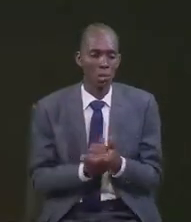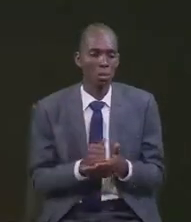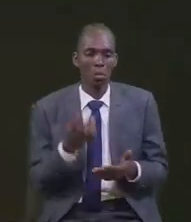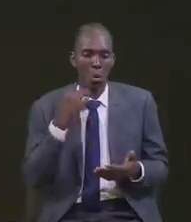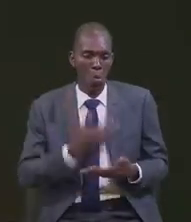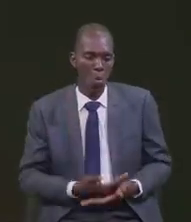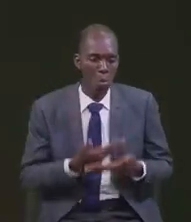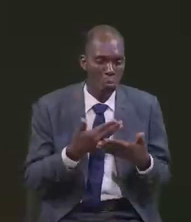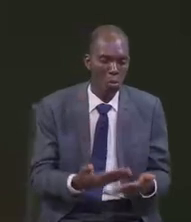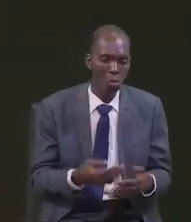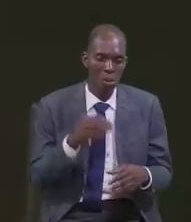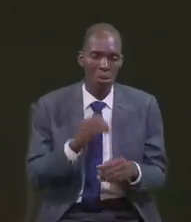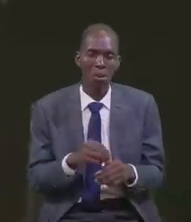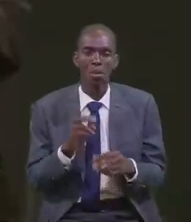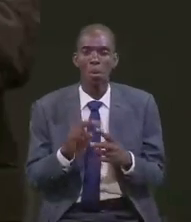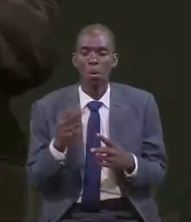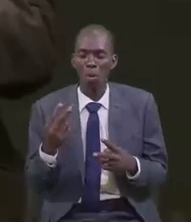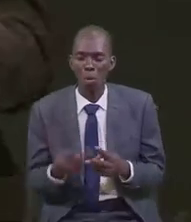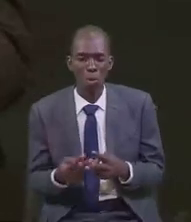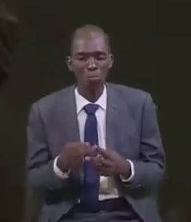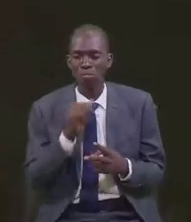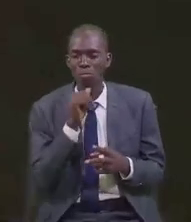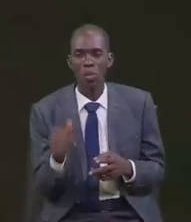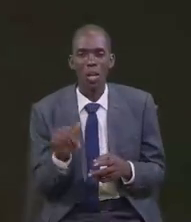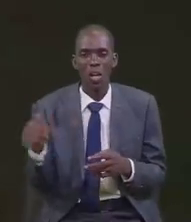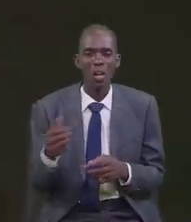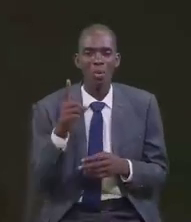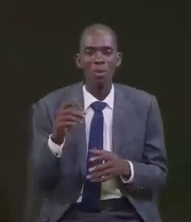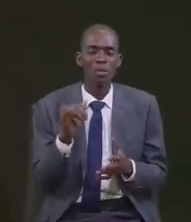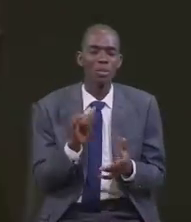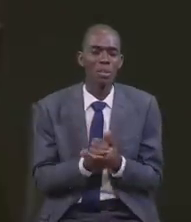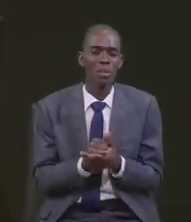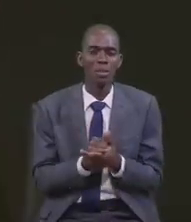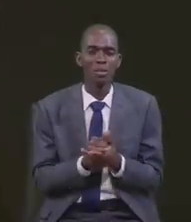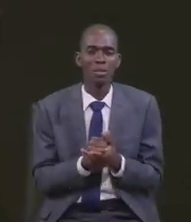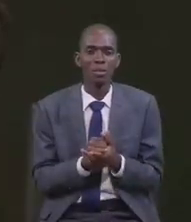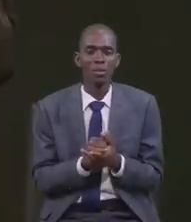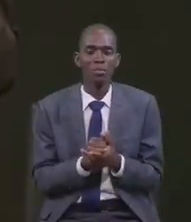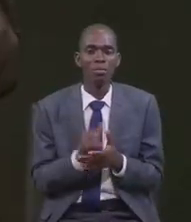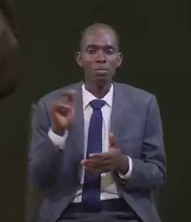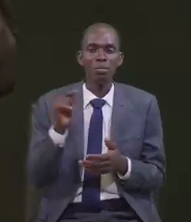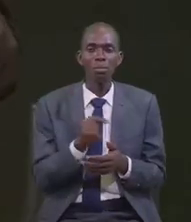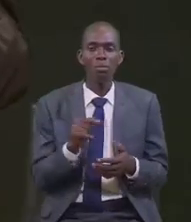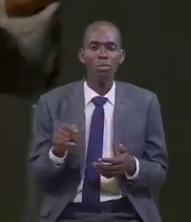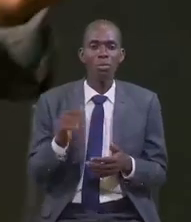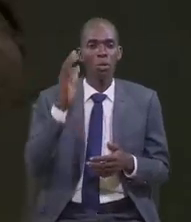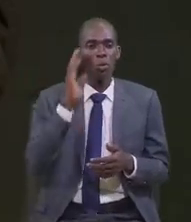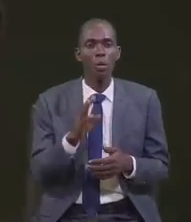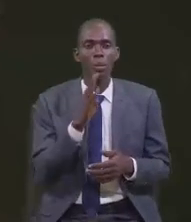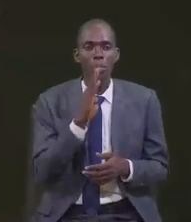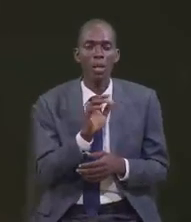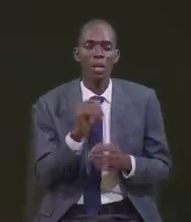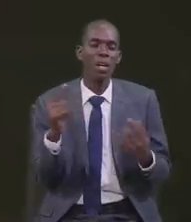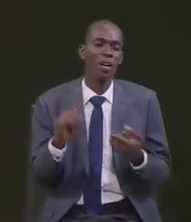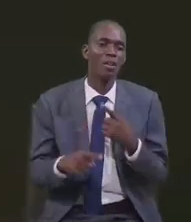là-bas, celui donc qui veut être ami du monde se rend ennemi